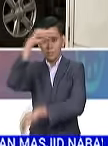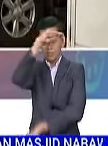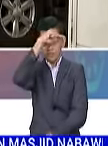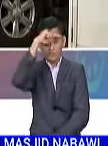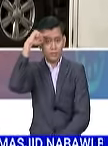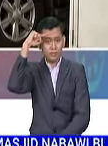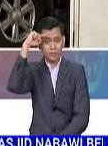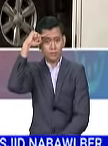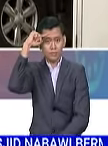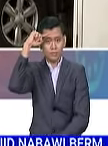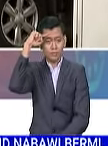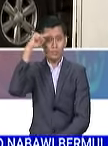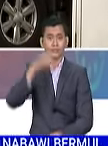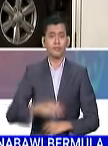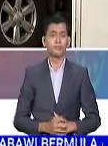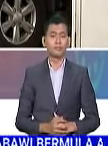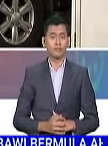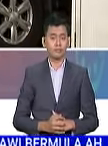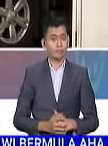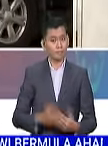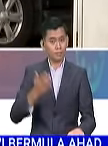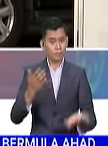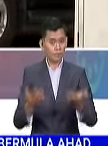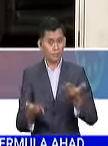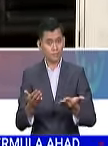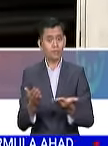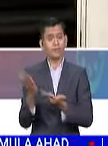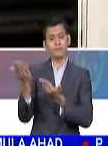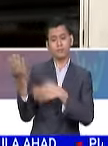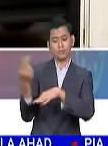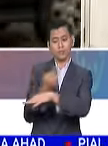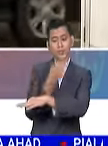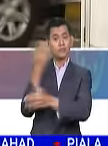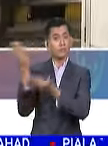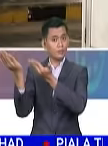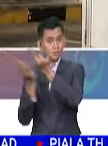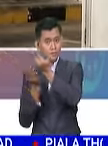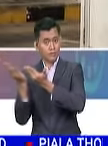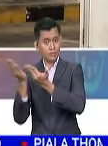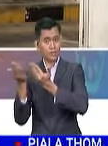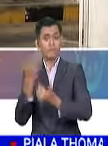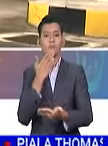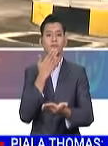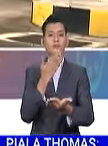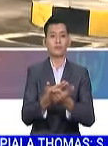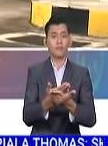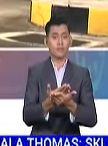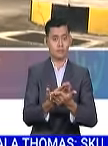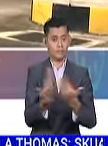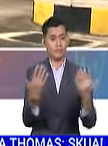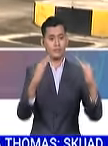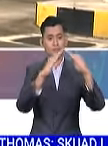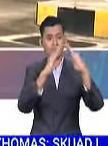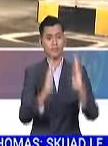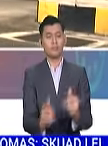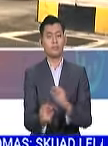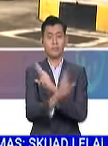pengguna di Lebuh Raya Pantai Timur menggunakan kemudahan yang sebaiknya di RNR ataupun hentian rewat dan